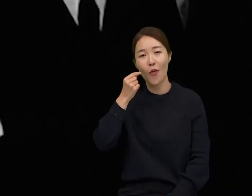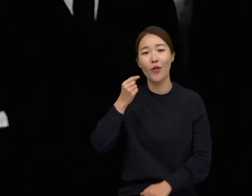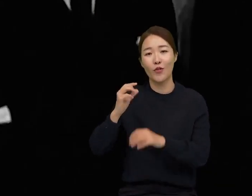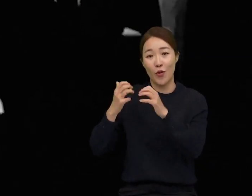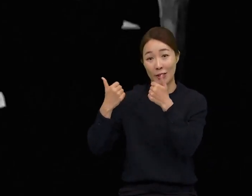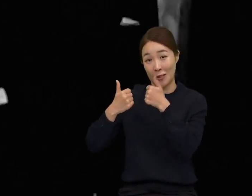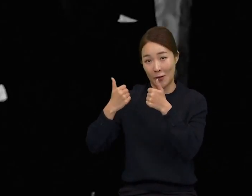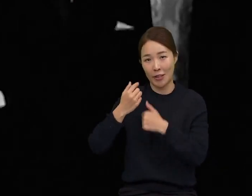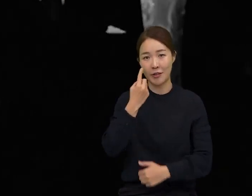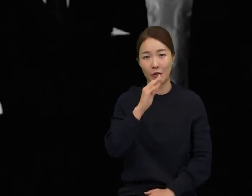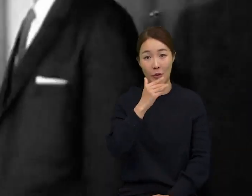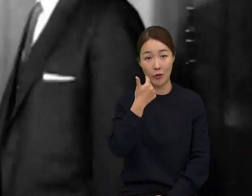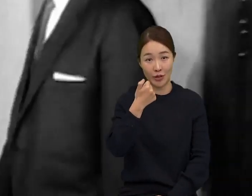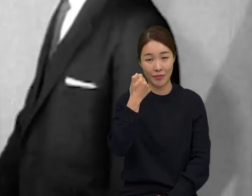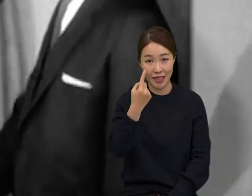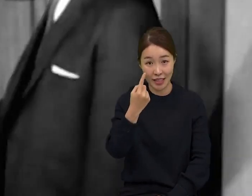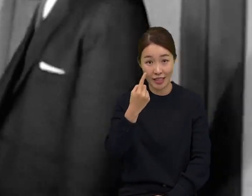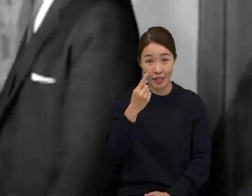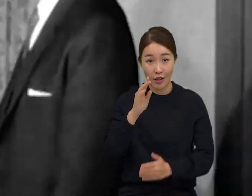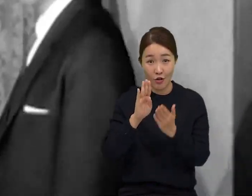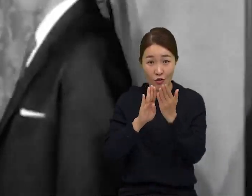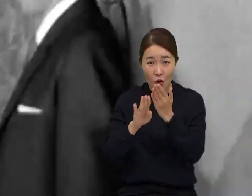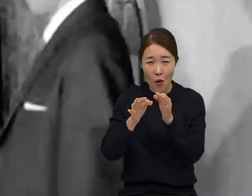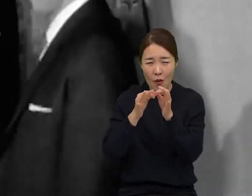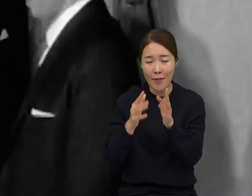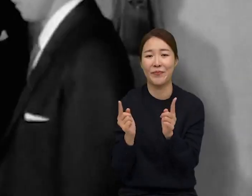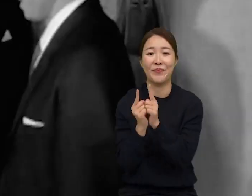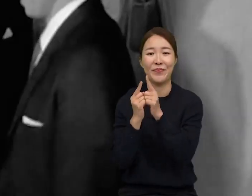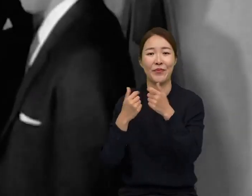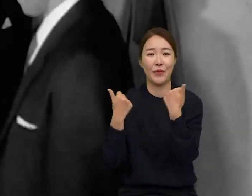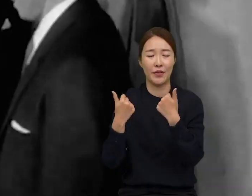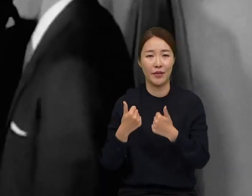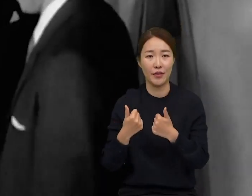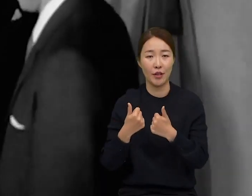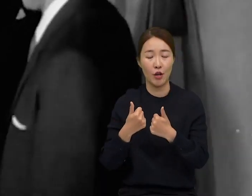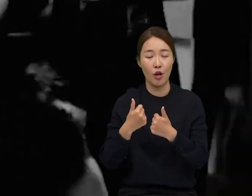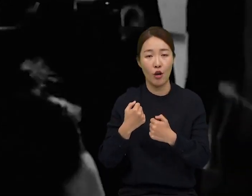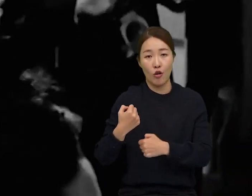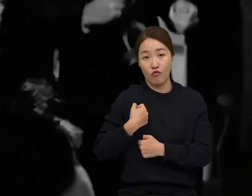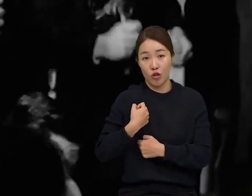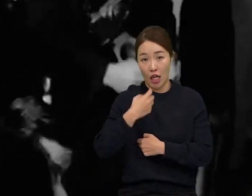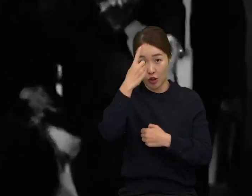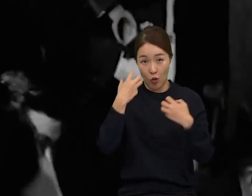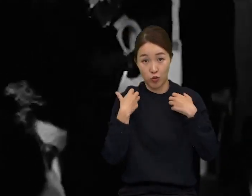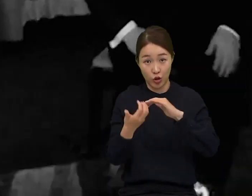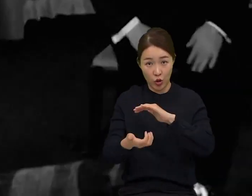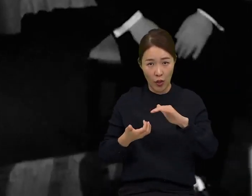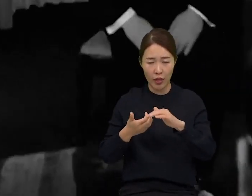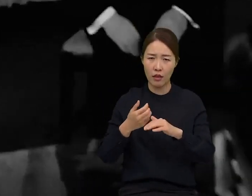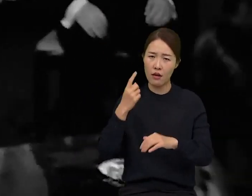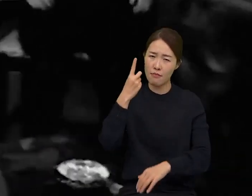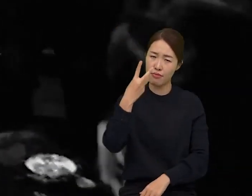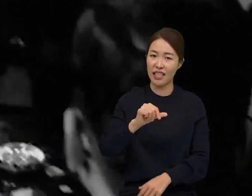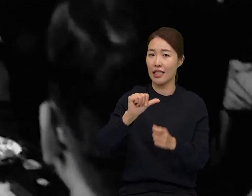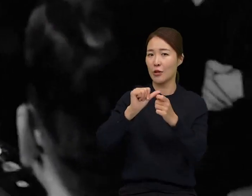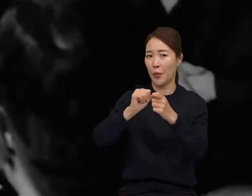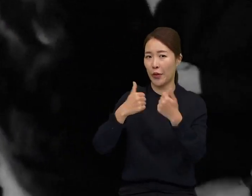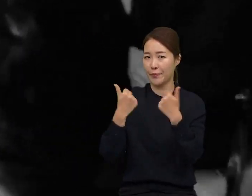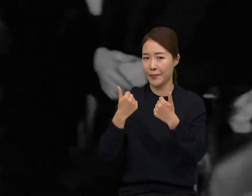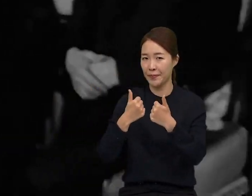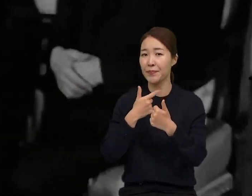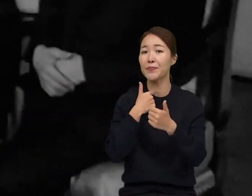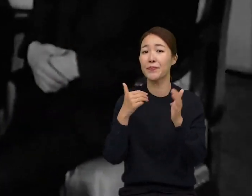일본과의 국교 정상화는 1951년 이래 오랜 현안이었다. 군사정부 전까지 총 5차례나